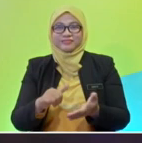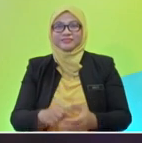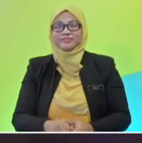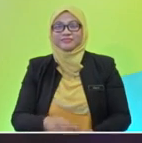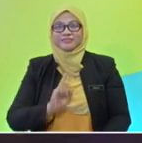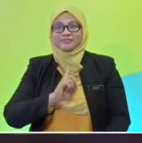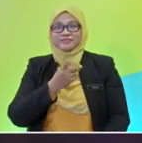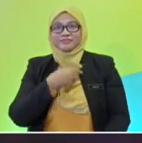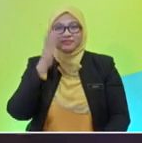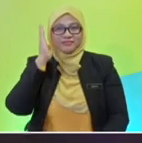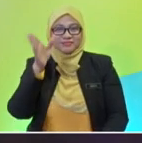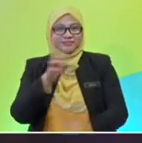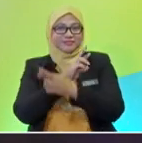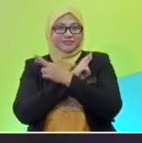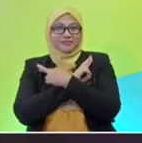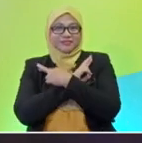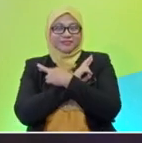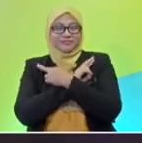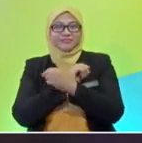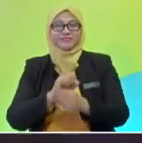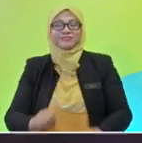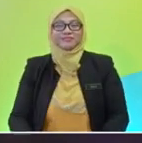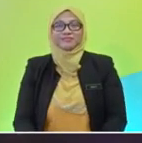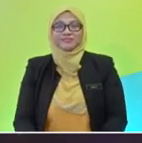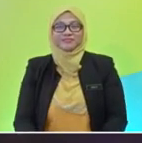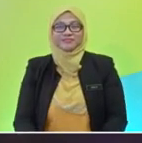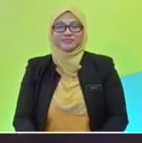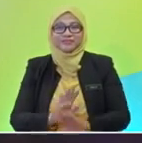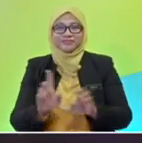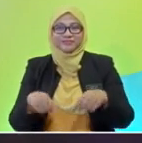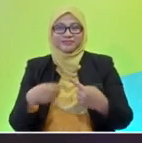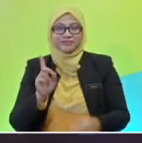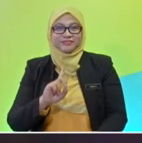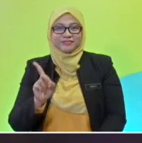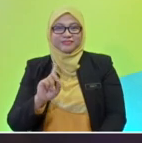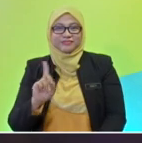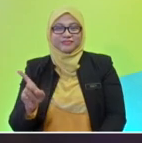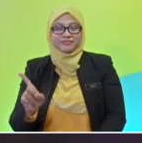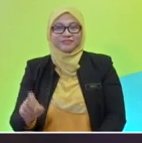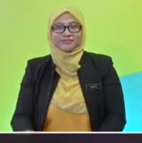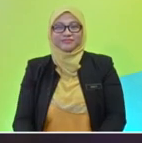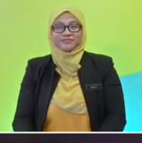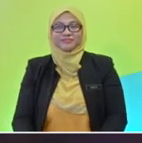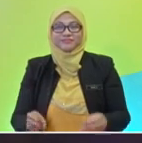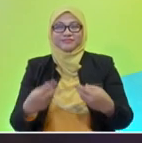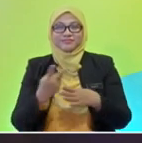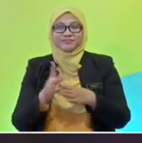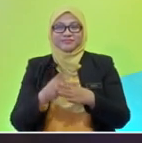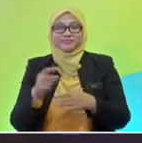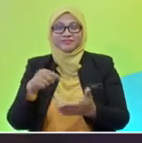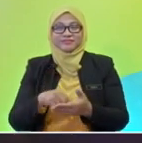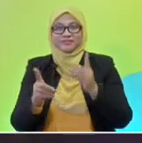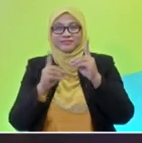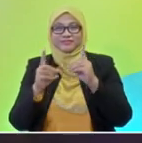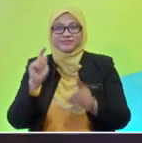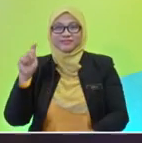akan berehat sebentar ya Cikgu. Pastikan anda jangan ke mana-mana, banyak lagi Cikgu Alfian akan kongsikan dengan kita hari ini di mana? Di Didik